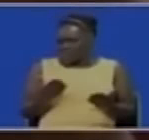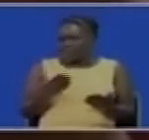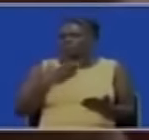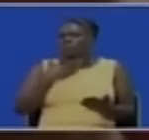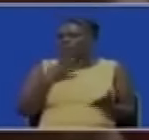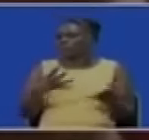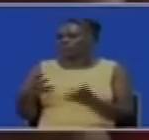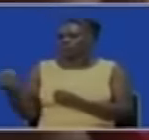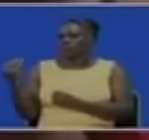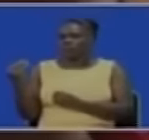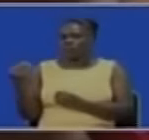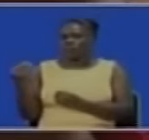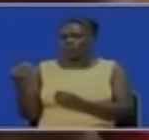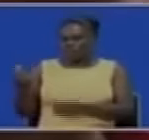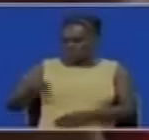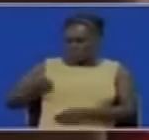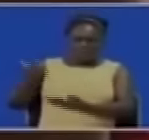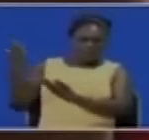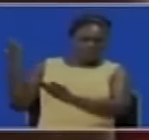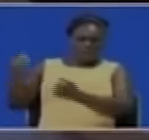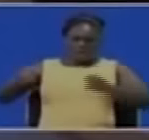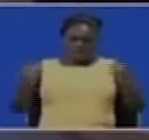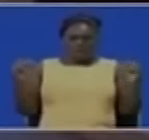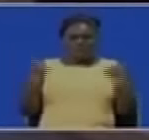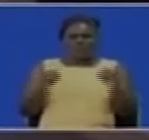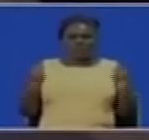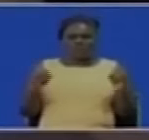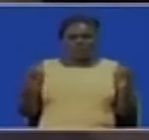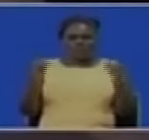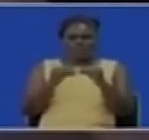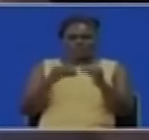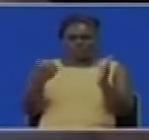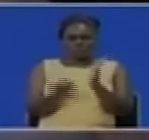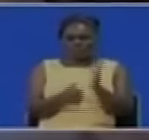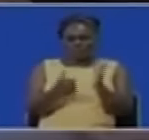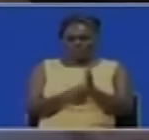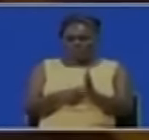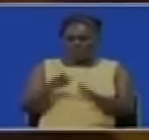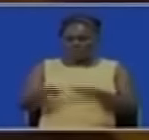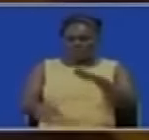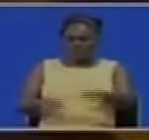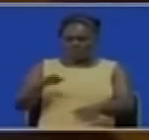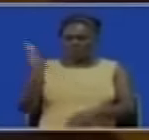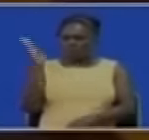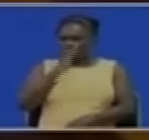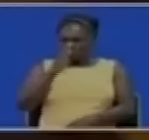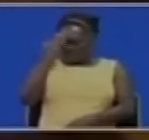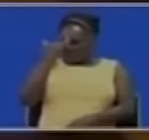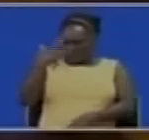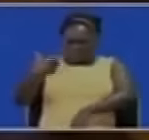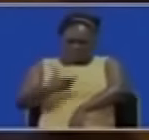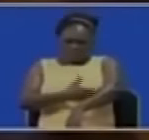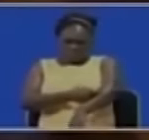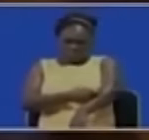kwa wakamweru. Susan Karemi hana raha baada ya kukumbana na masaibu ya mguu kuoza kutokana na sindano waliodungwa